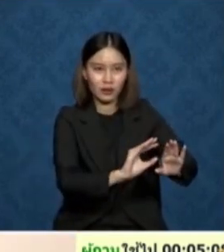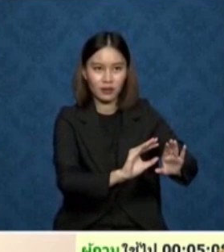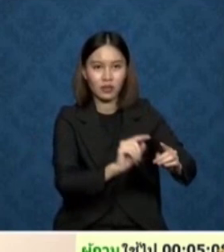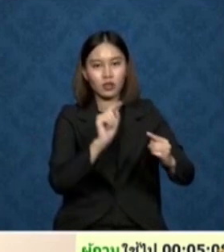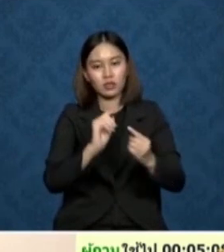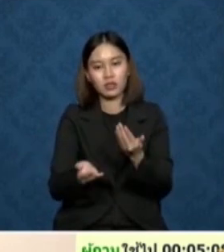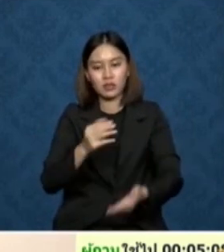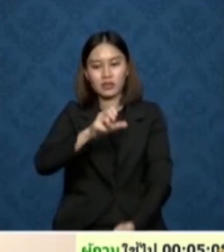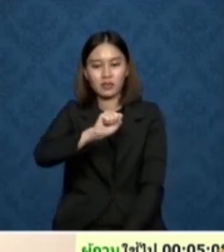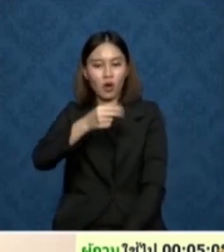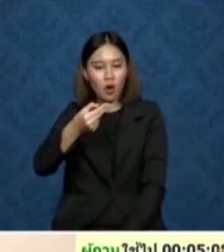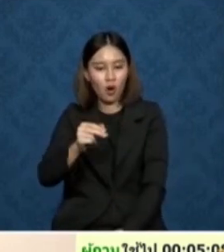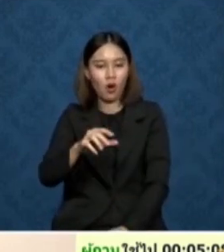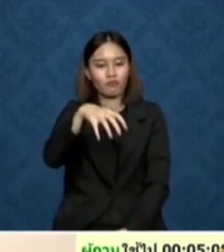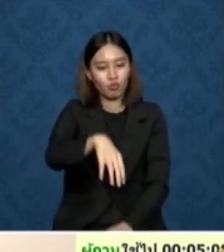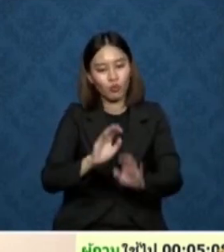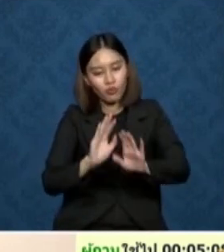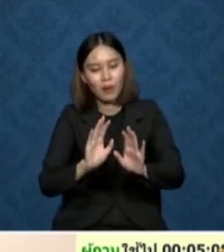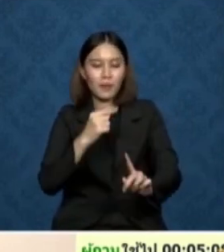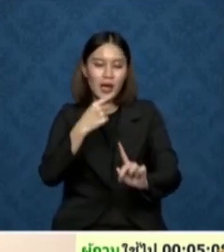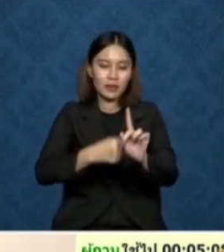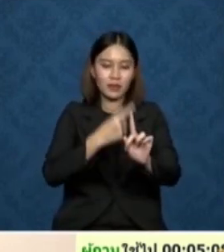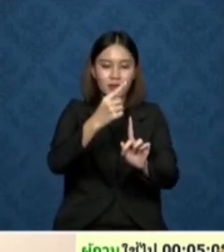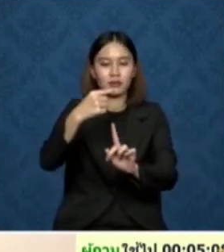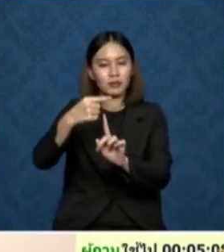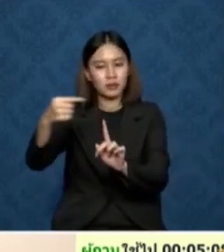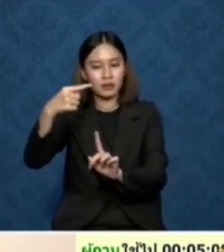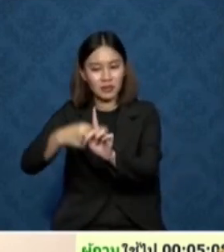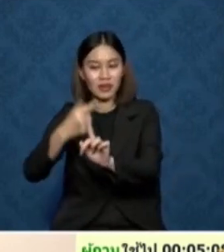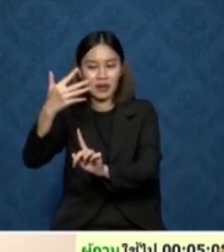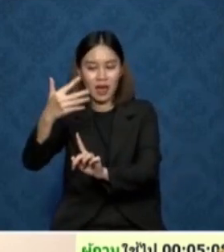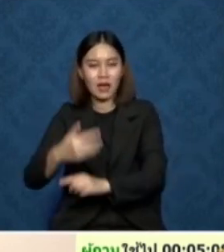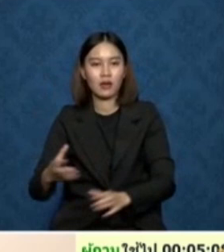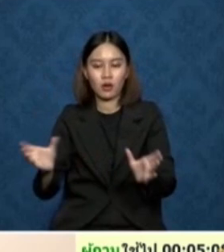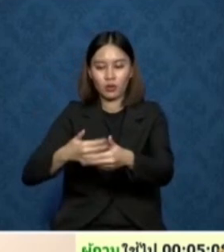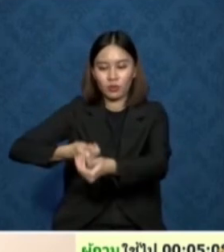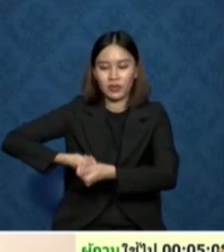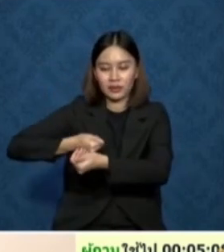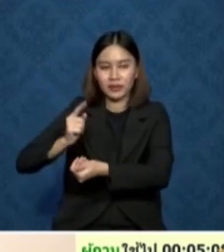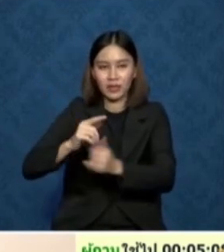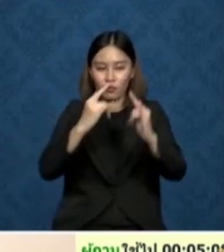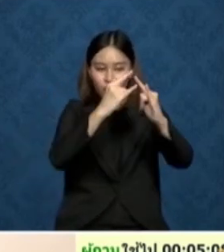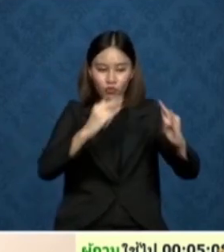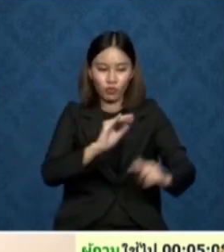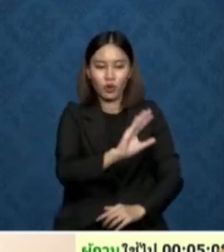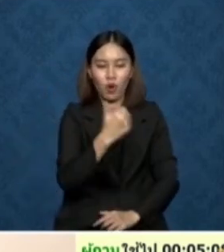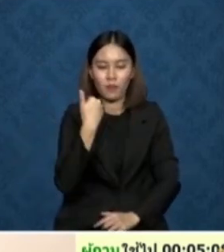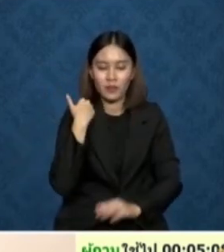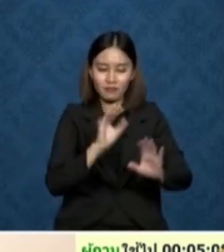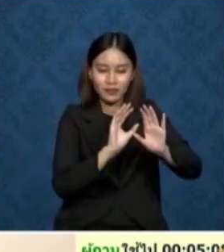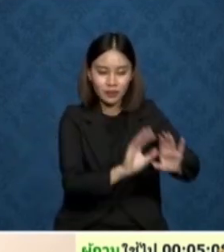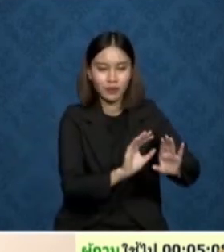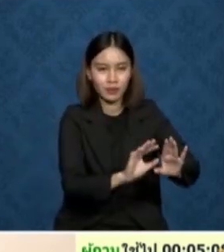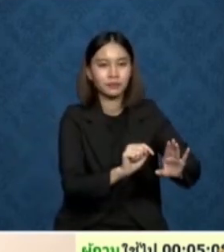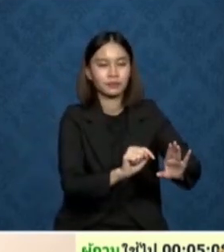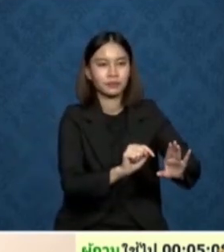หรือฝากไ้ทatyษากรในช่วง หน ถึ ห้าเดือนสำหรบกระเศษตรที่มียุง Jang ตัเองเี่เอาไปเก็